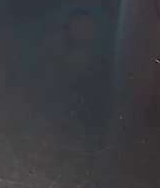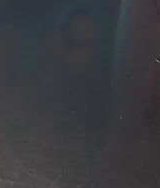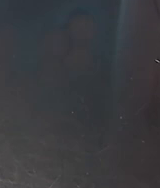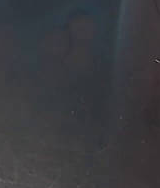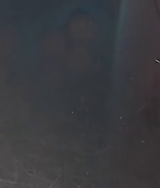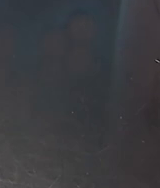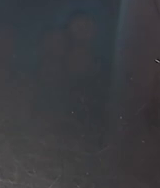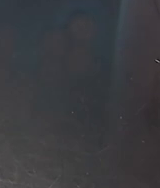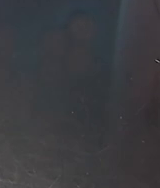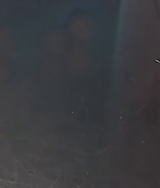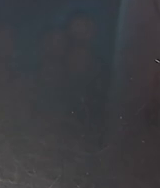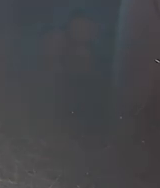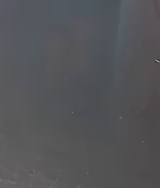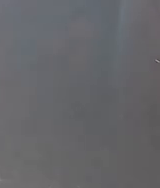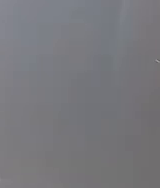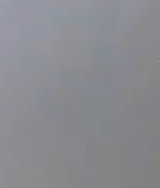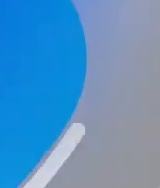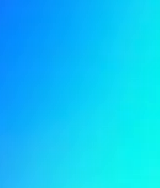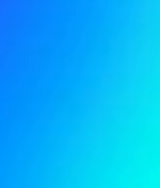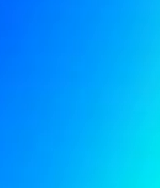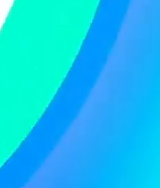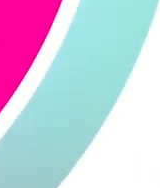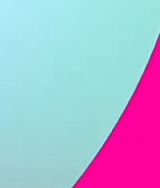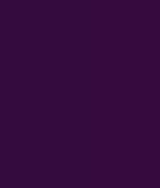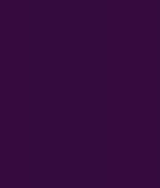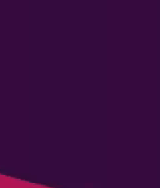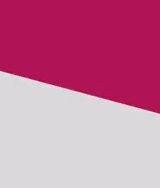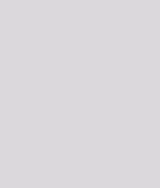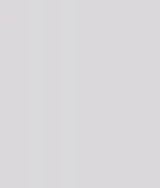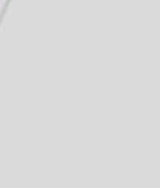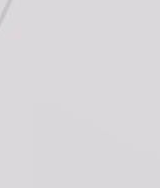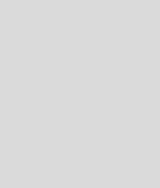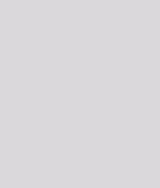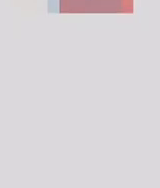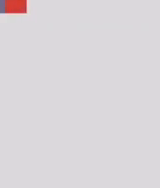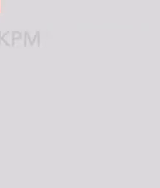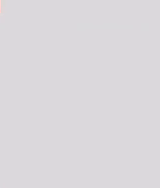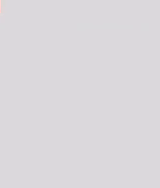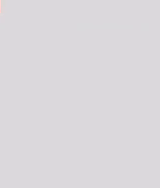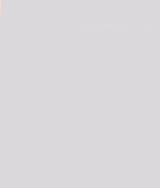atas, tepuk di bawah, kecilkan badan.